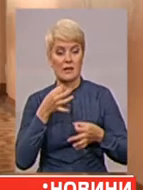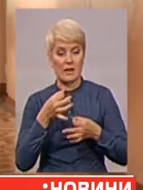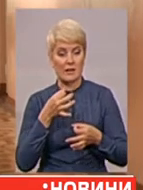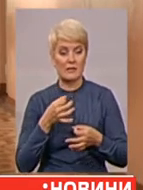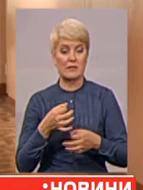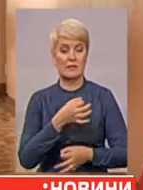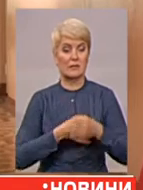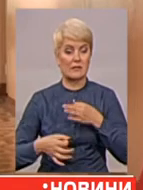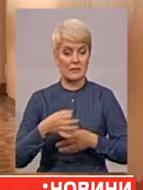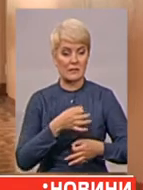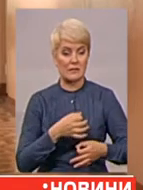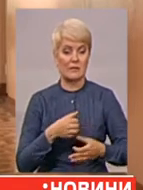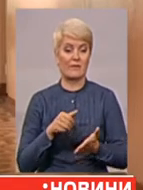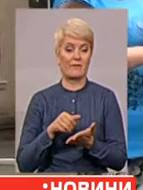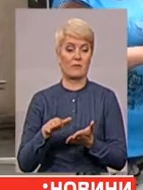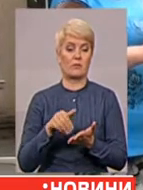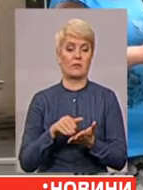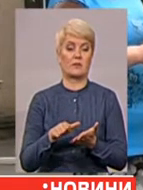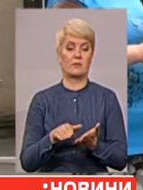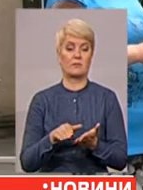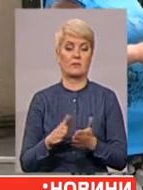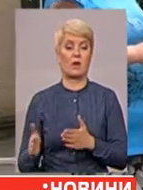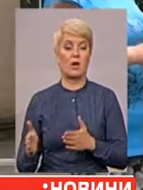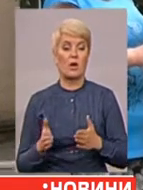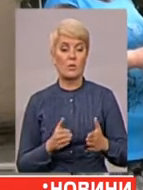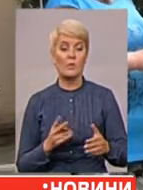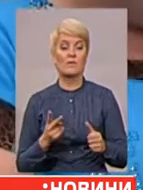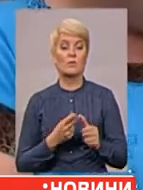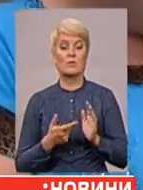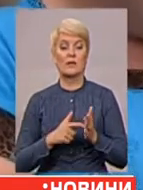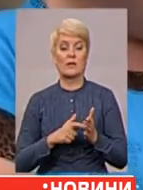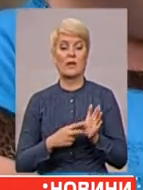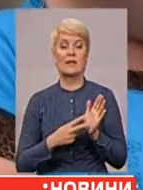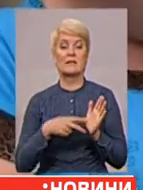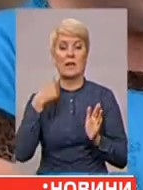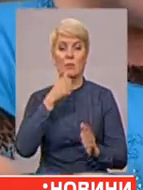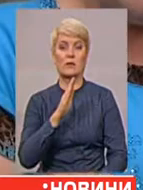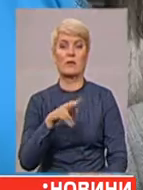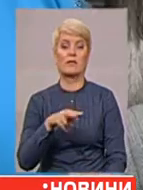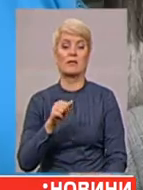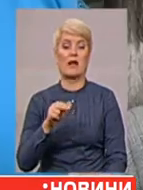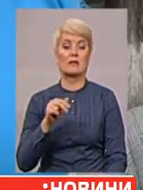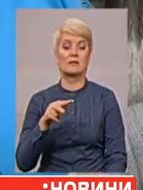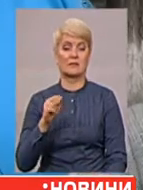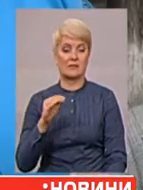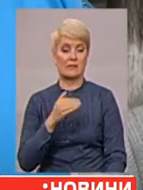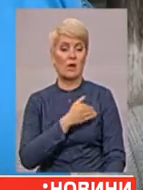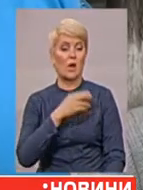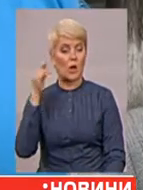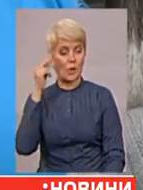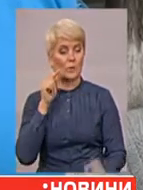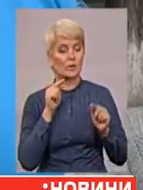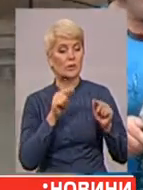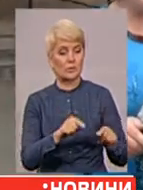порадившись між собою, на жаль, відмовлялися. Готується йти у другий клас і 7-річний Владислав. Я хочу ходити в